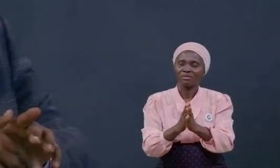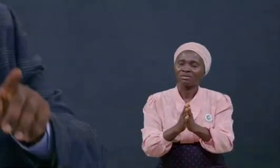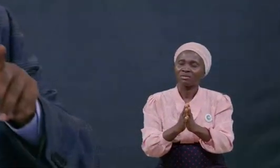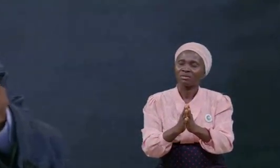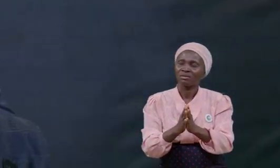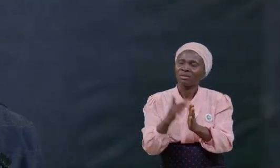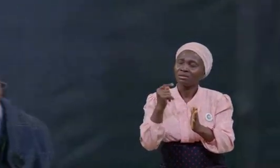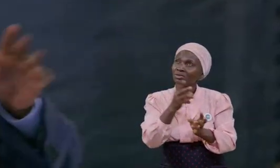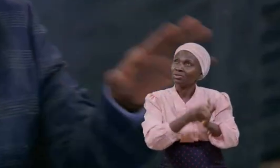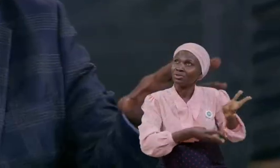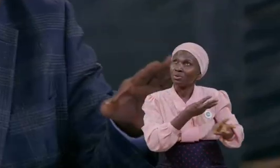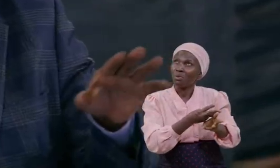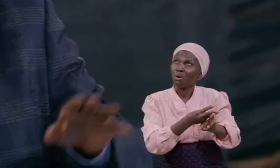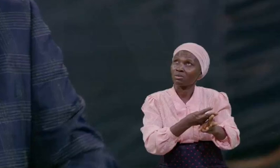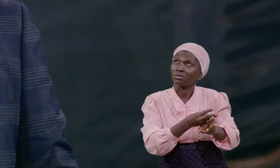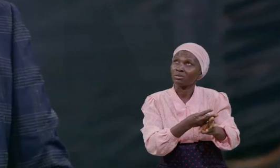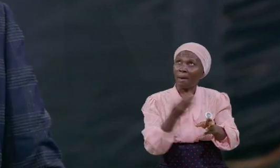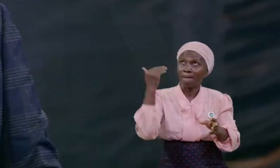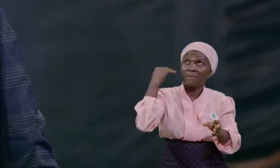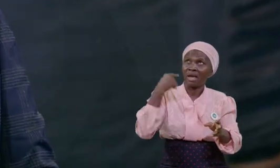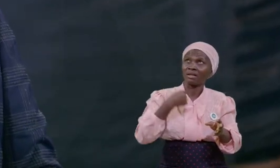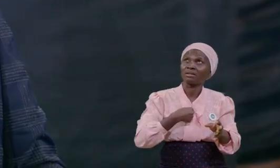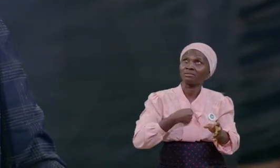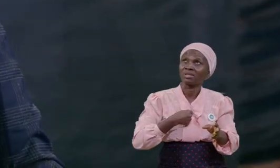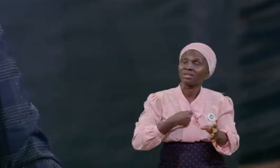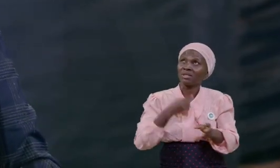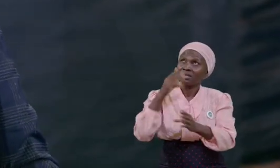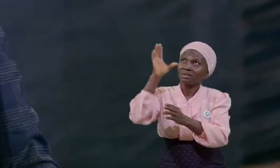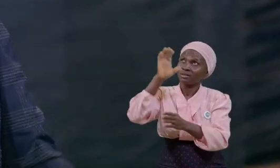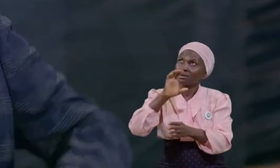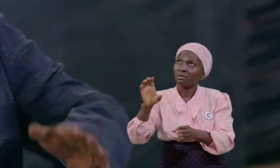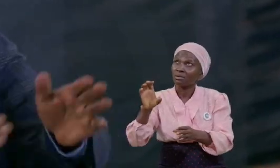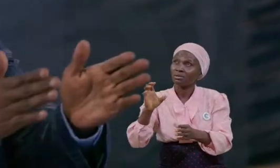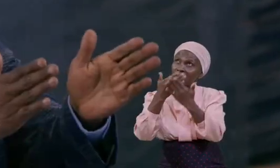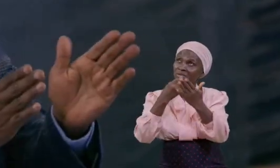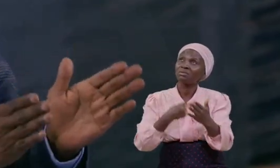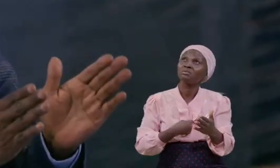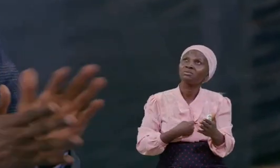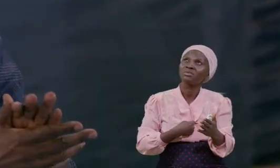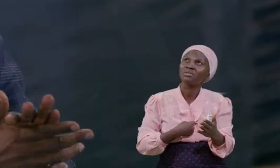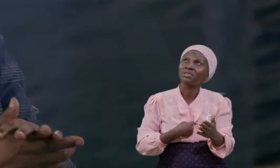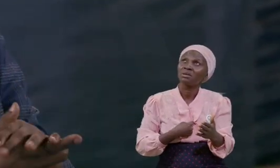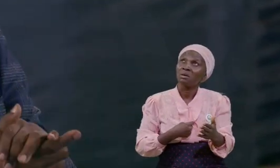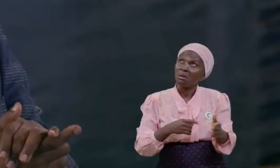Point de retour. Même si les amis, les ennemis s'opposent à moi, je vais continuer.